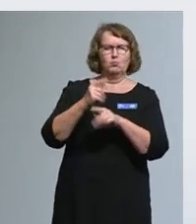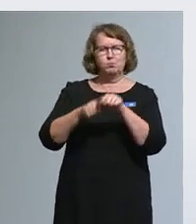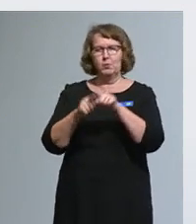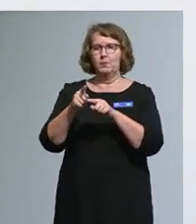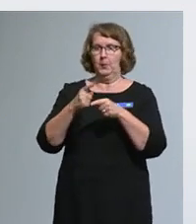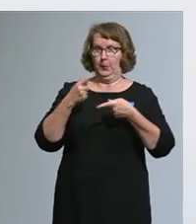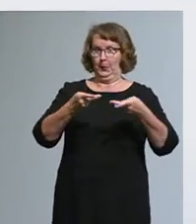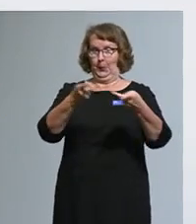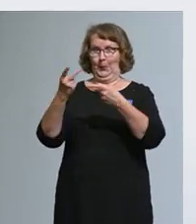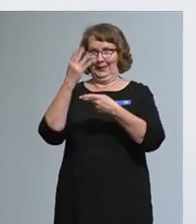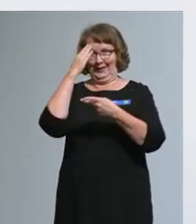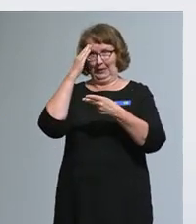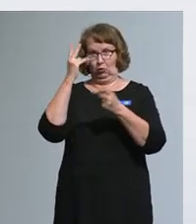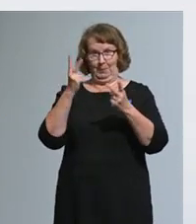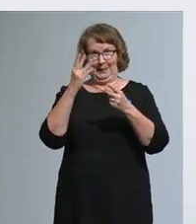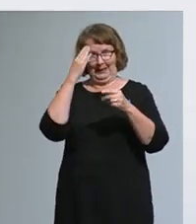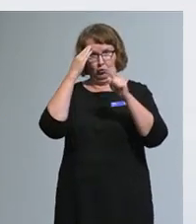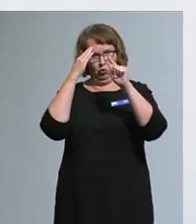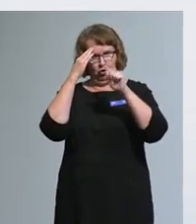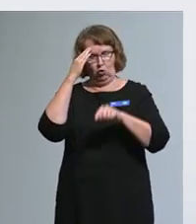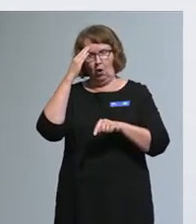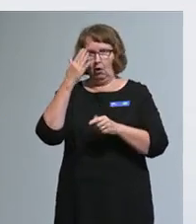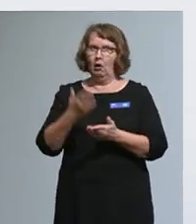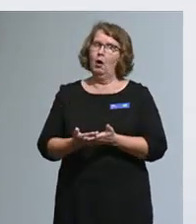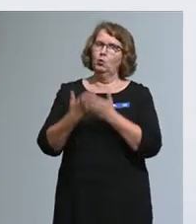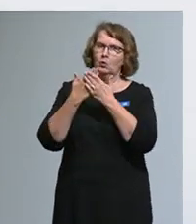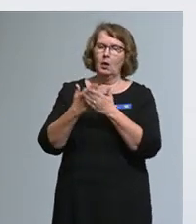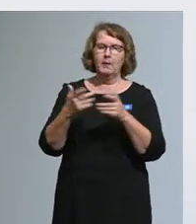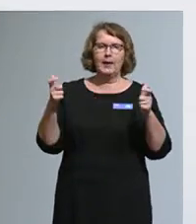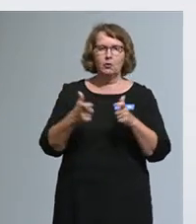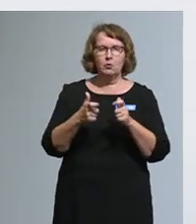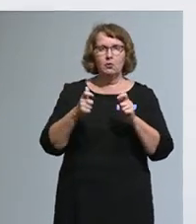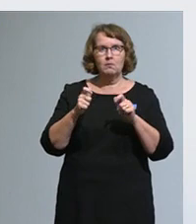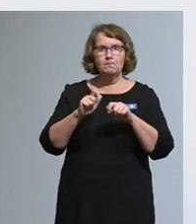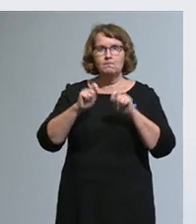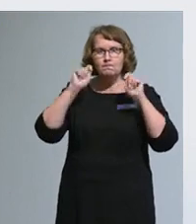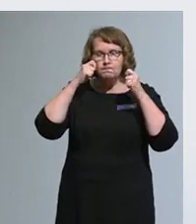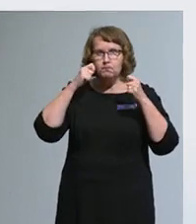auttaisi kyllä sitä hallintoa siellä koko järjestökentällä.